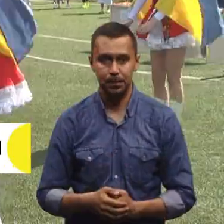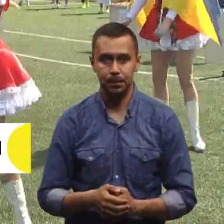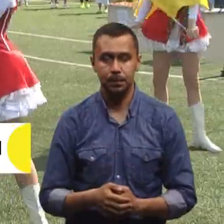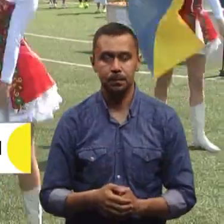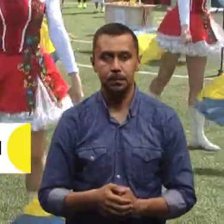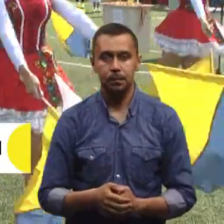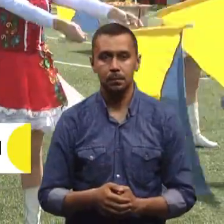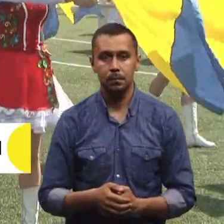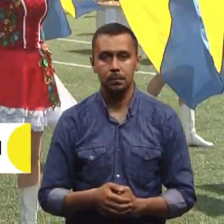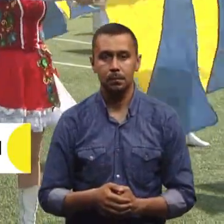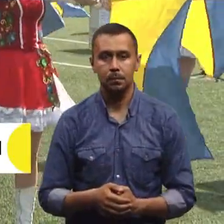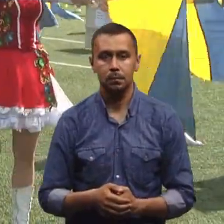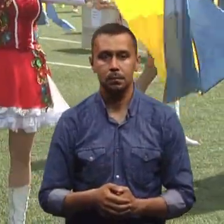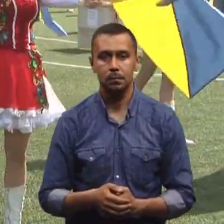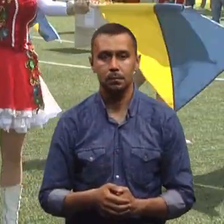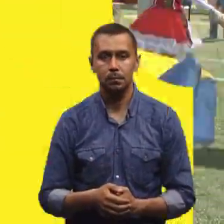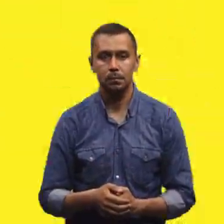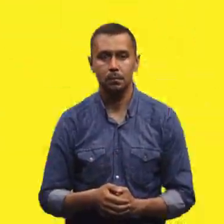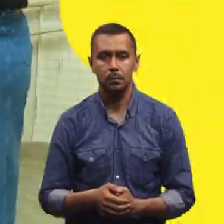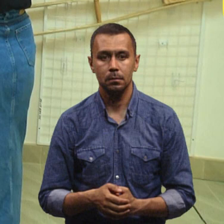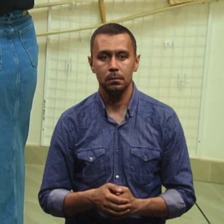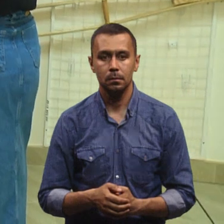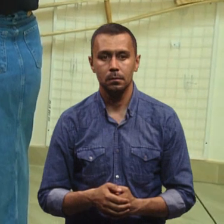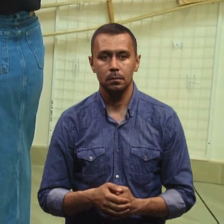Іван Мовчан, Суспільне новини, Хмельницький.